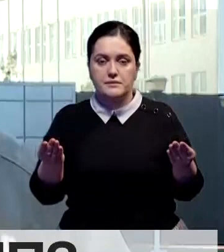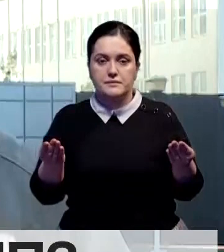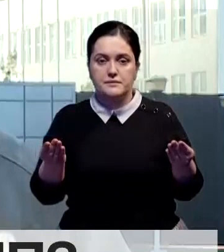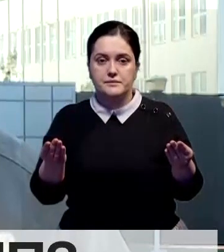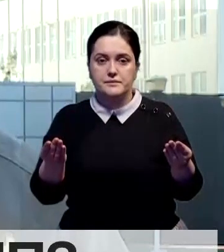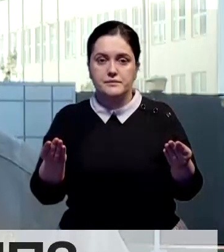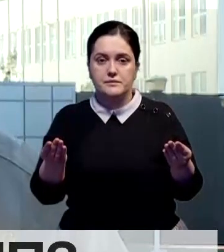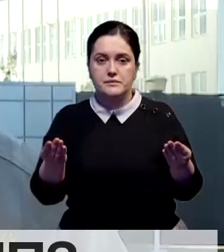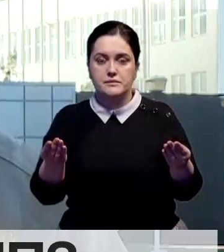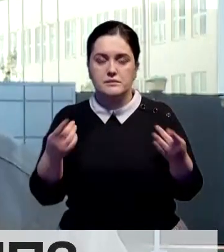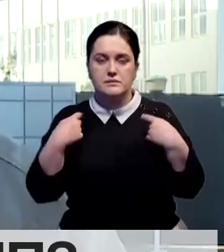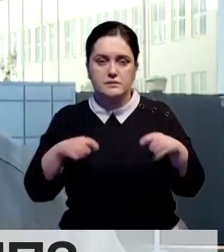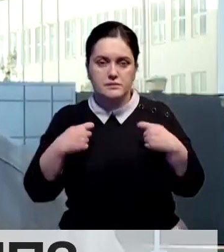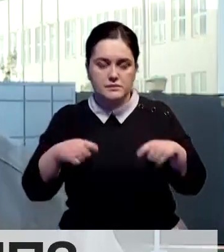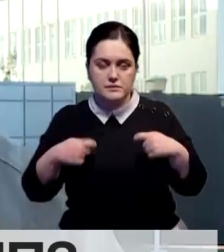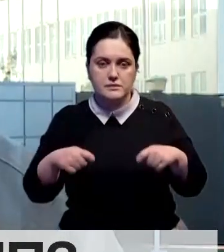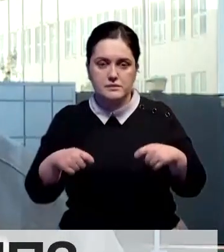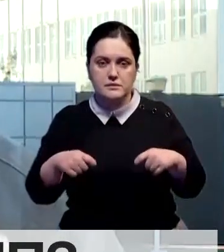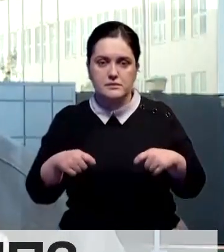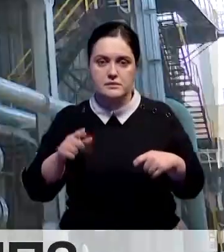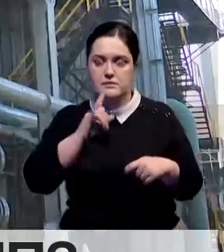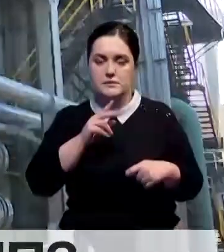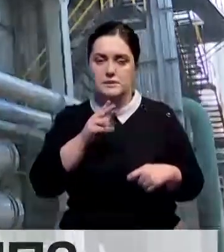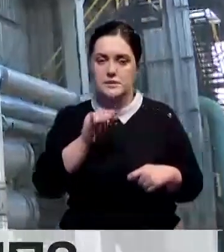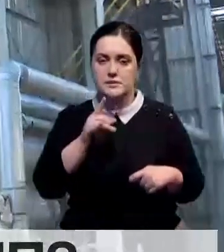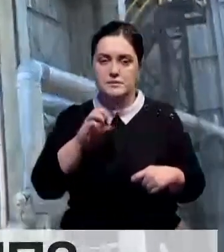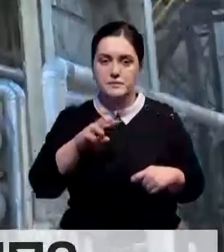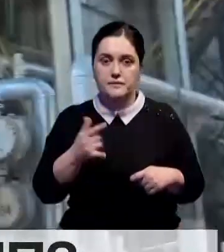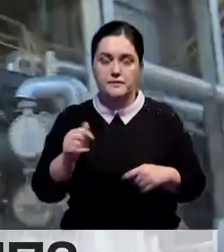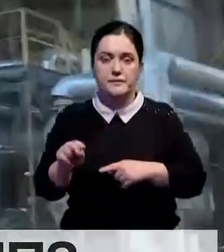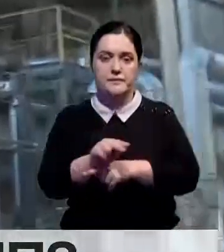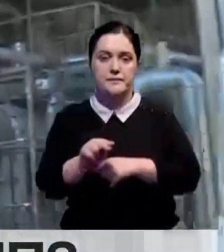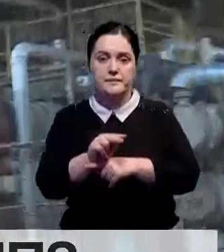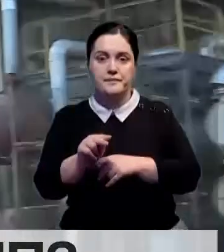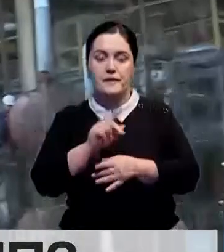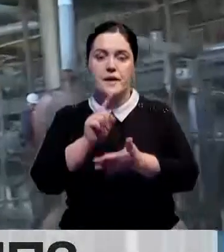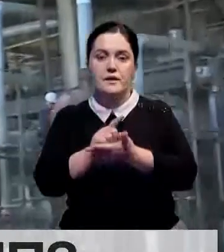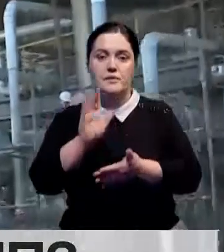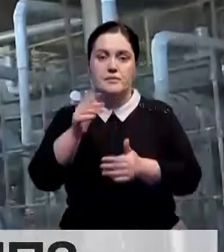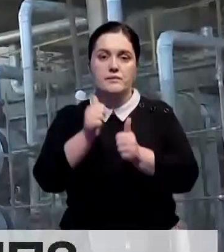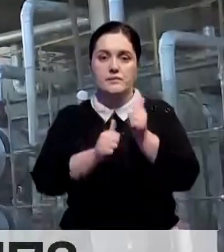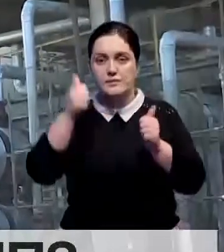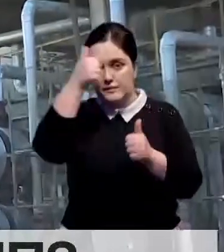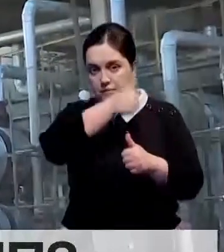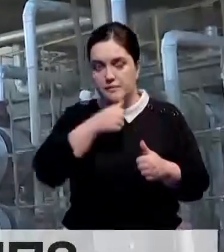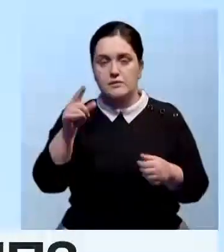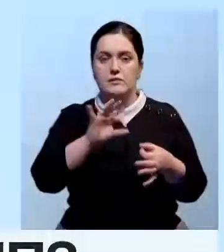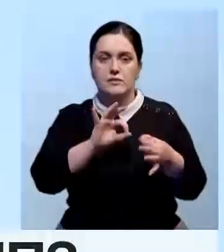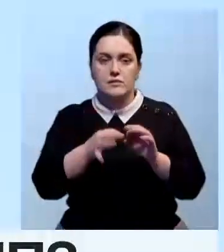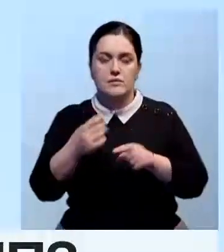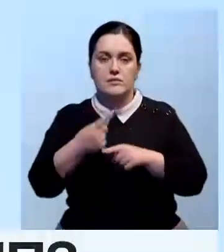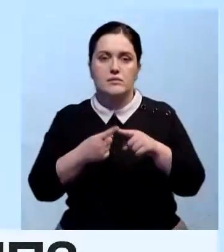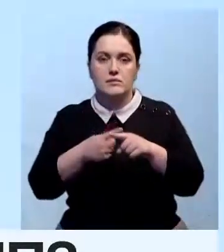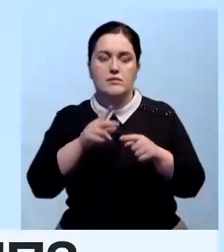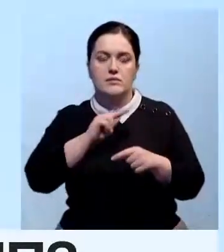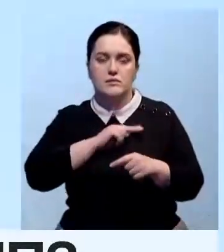розницу именно дизельного топлива? Текущий ремонт на заводе должен проводиться ежегодно. Тогда сложное оборудование будет